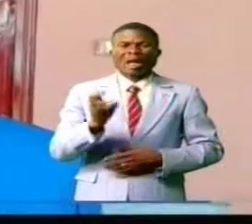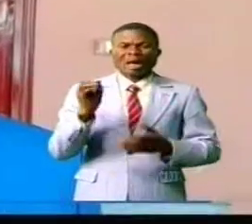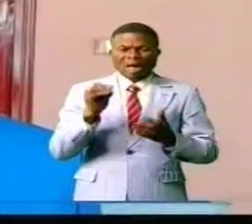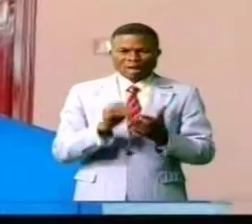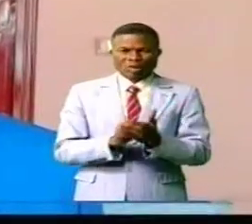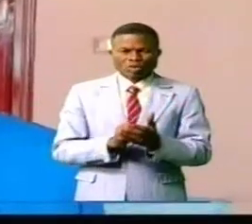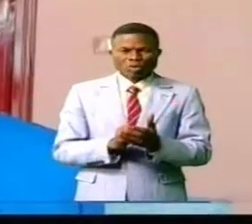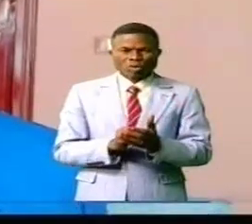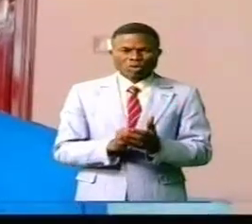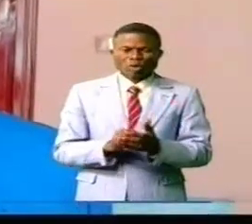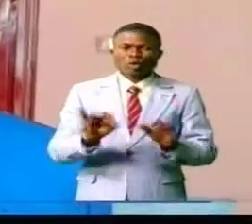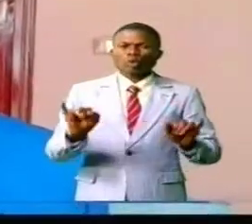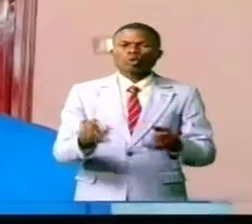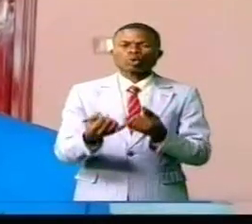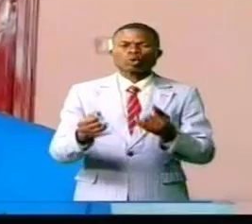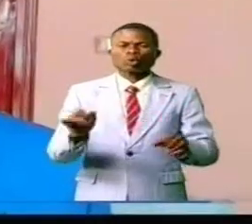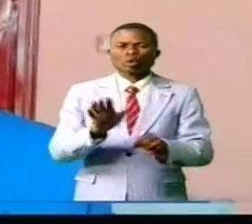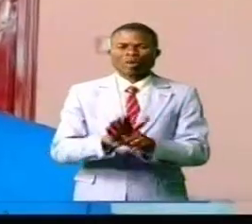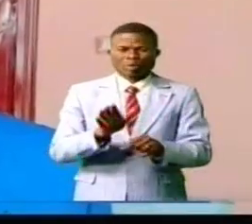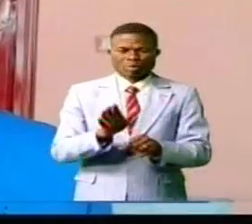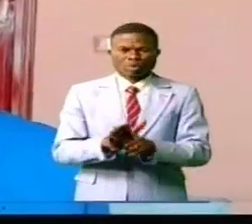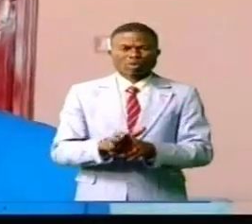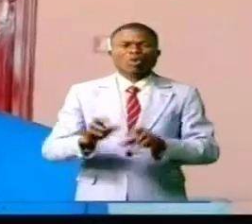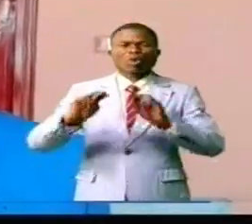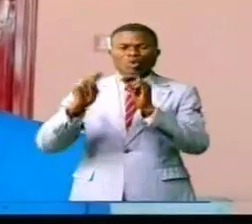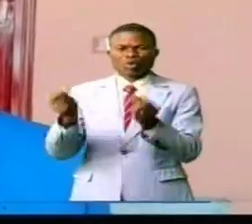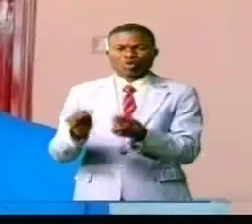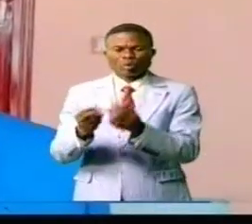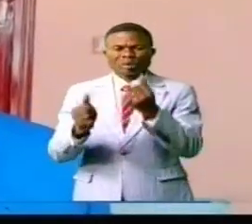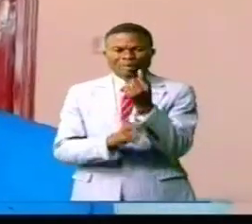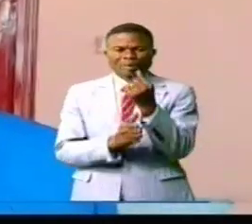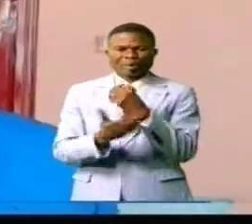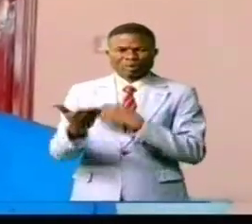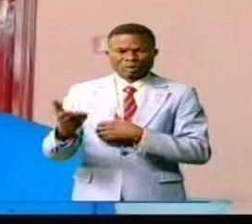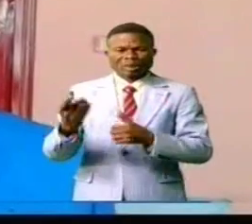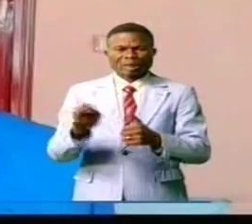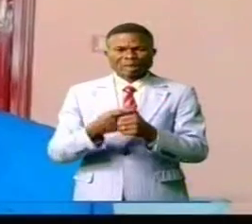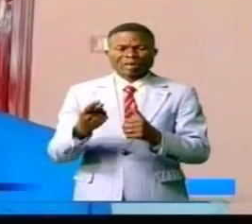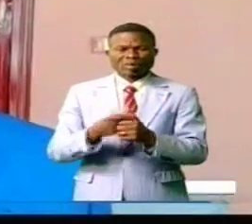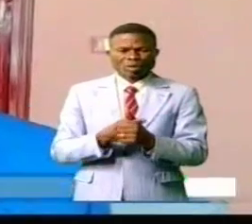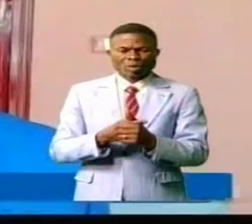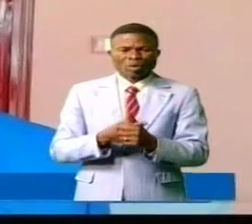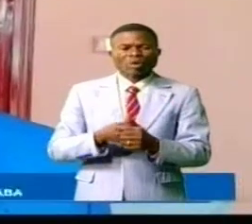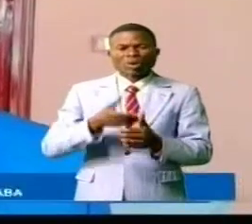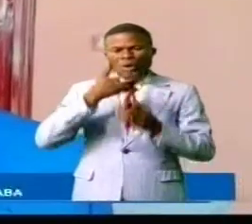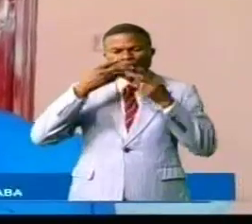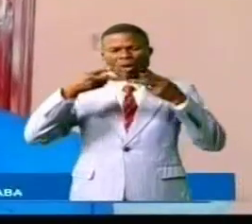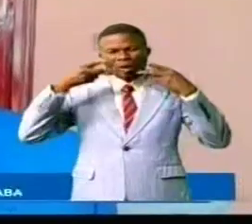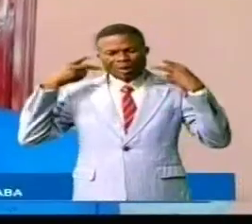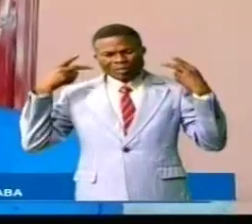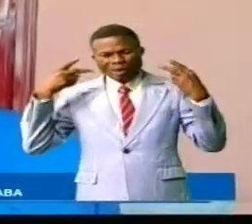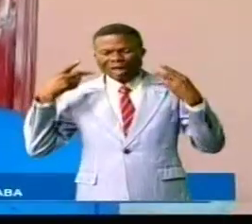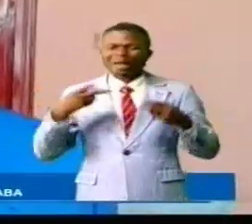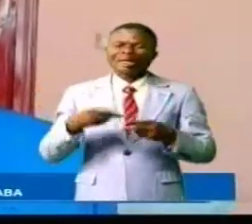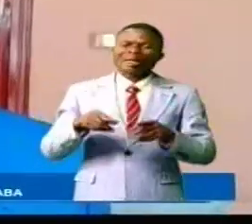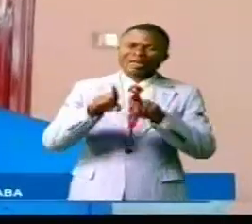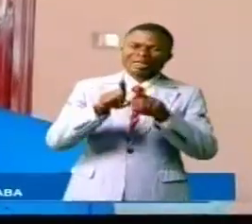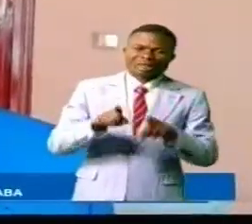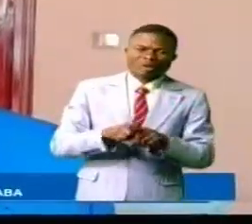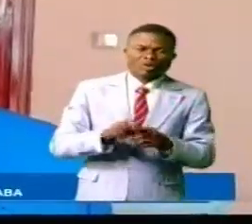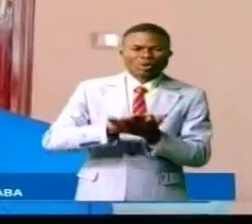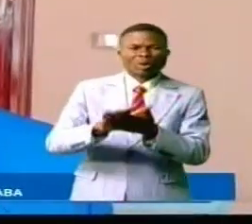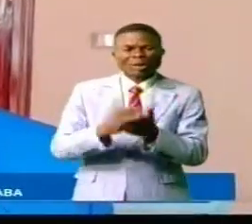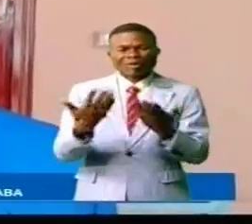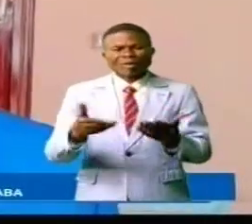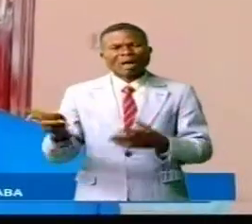de relâchement dans les chefs des équipes, notamment des postes au niveau local, au niveau des zones, au niveau